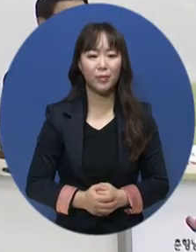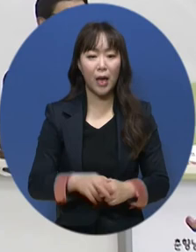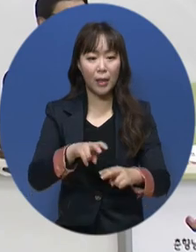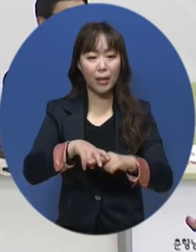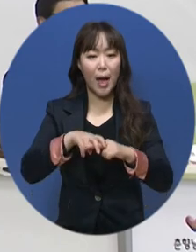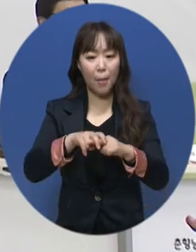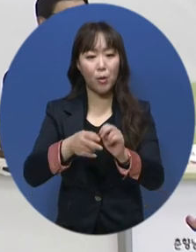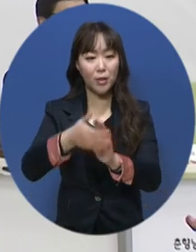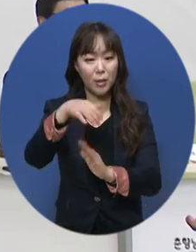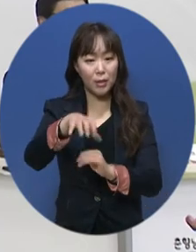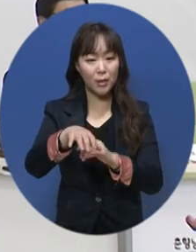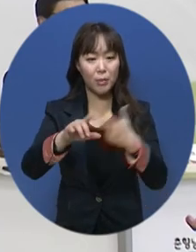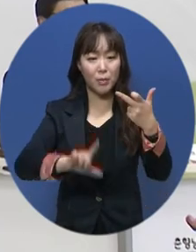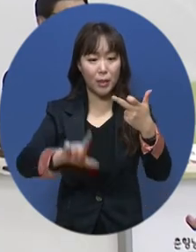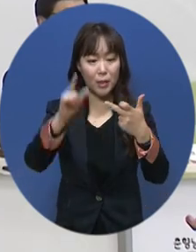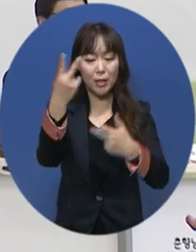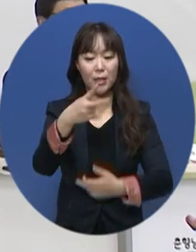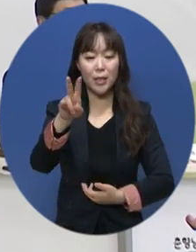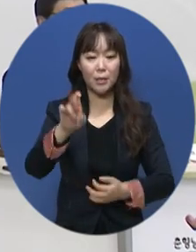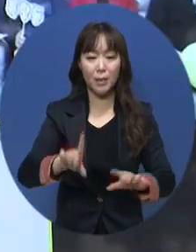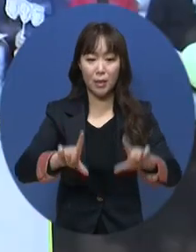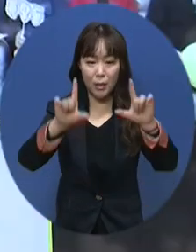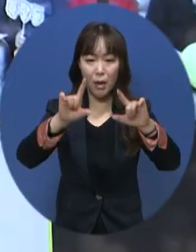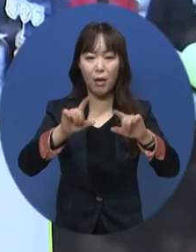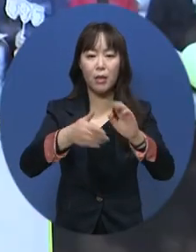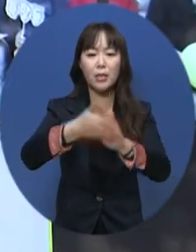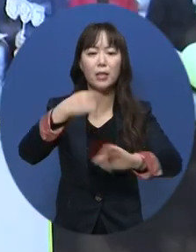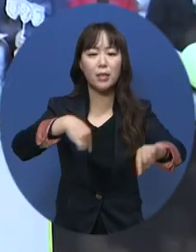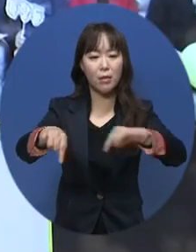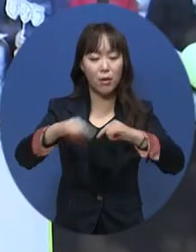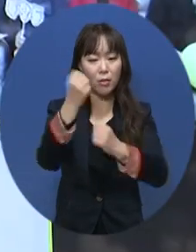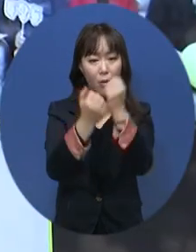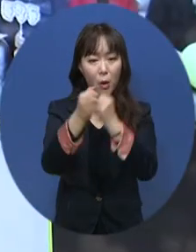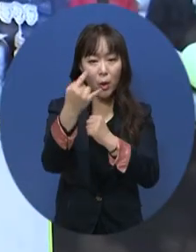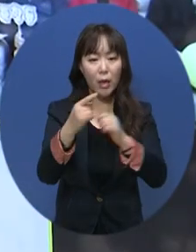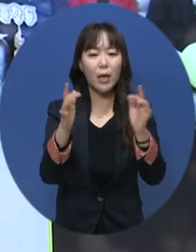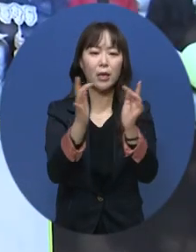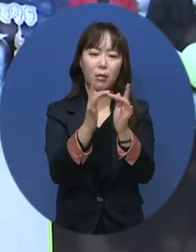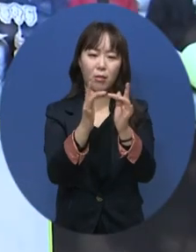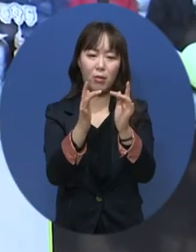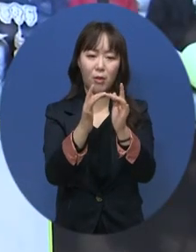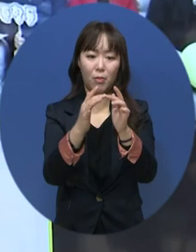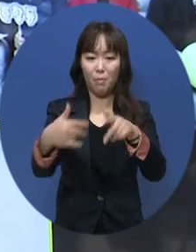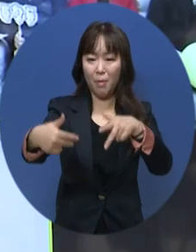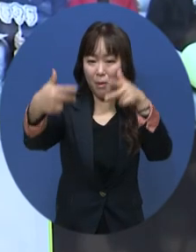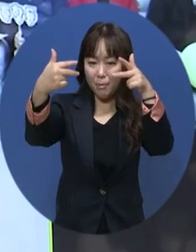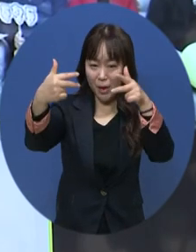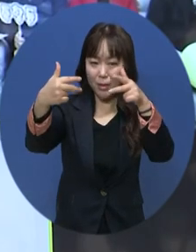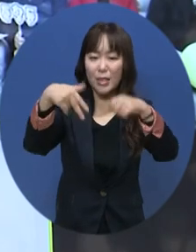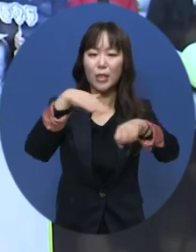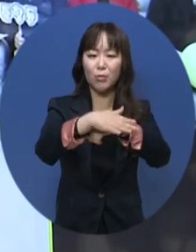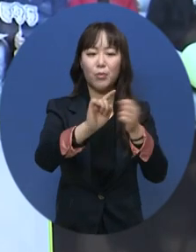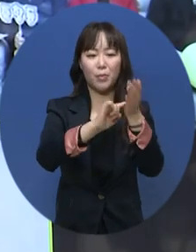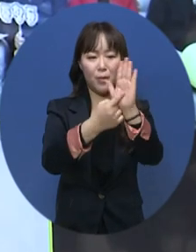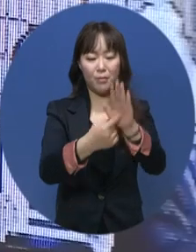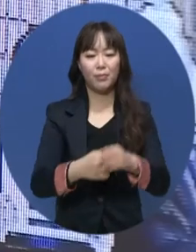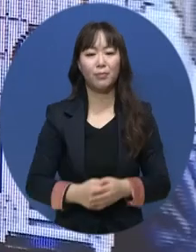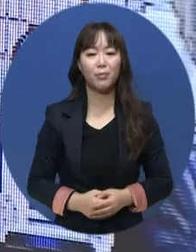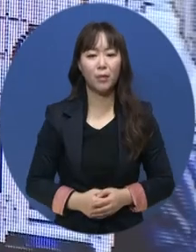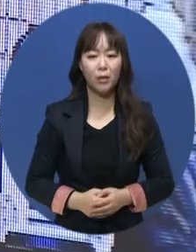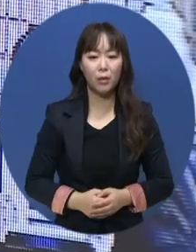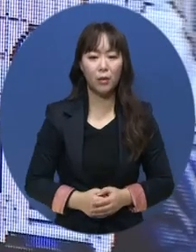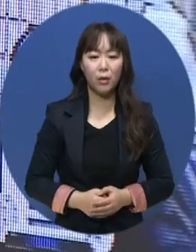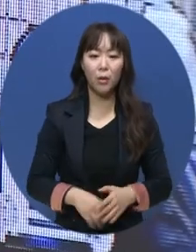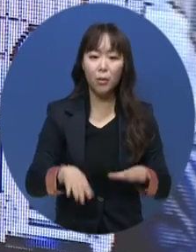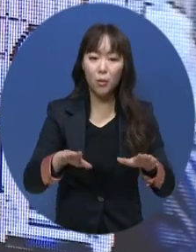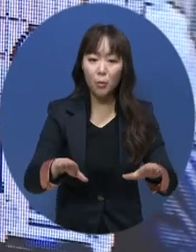남원시는 지난 17일 2021년 시정 설명회를 온라인 비대면 화상 대화 방식으로 개최했습니다. 이번